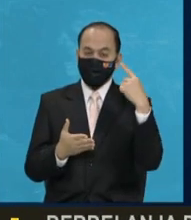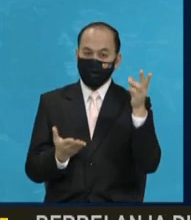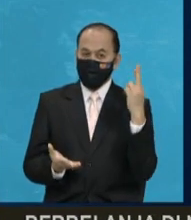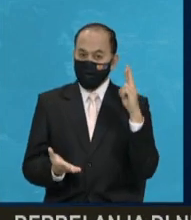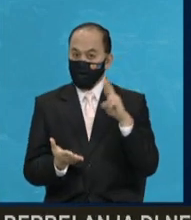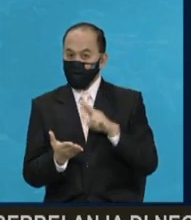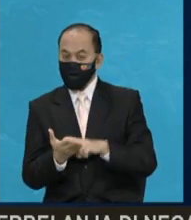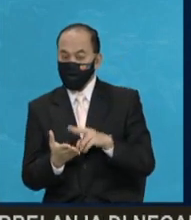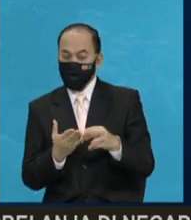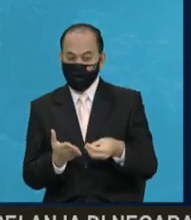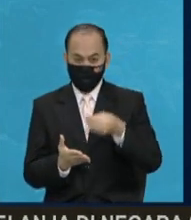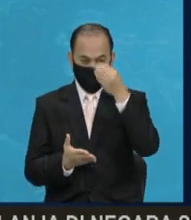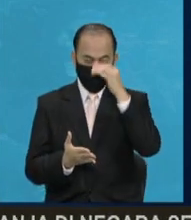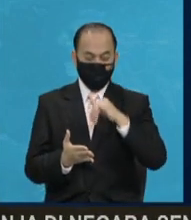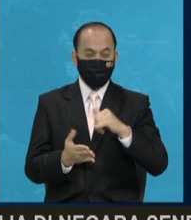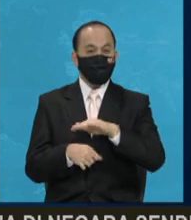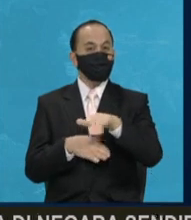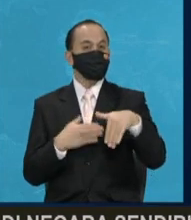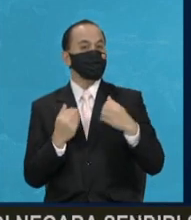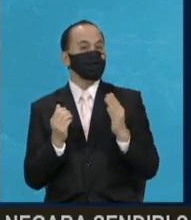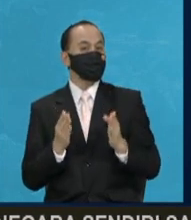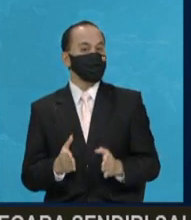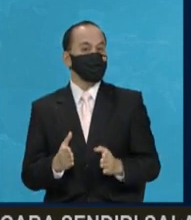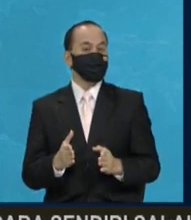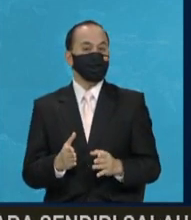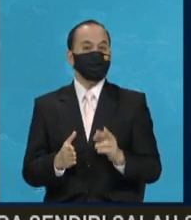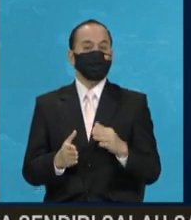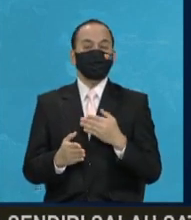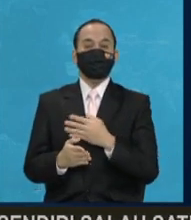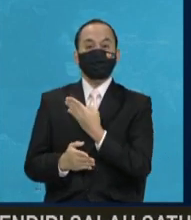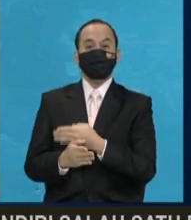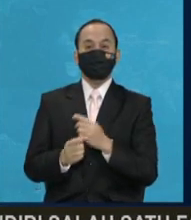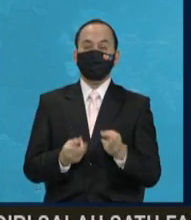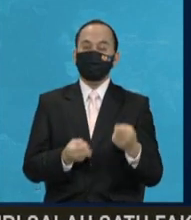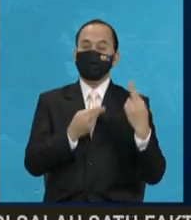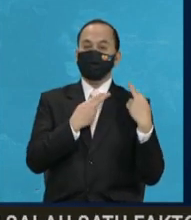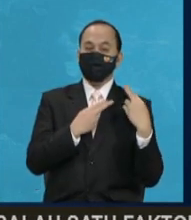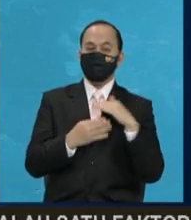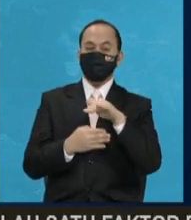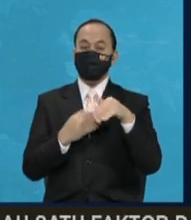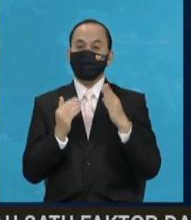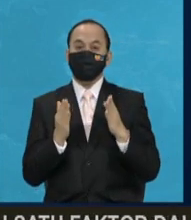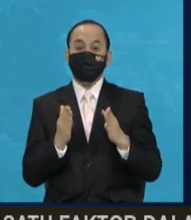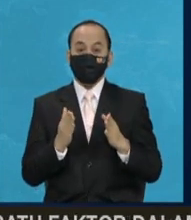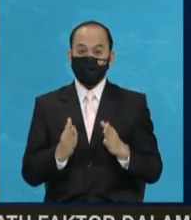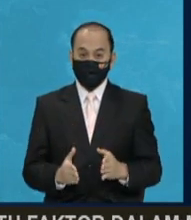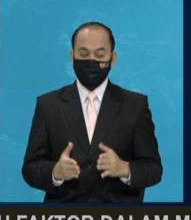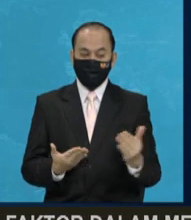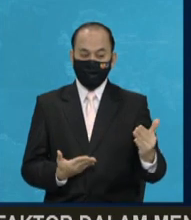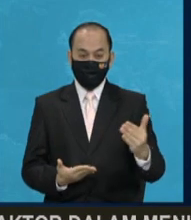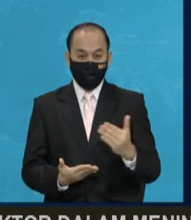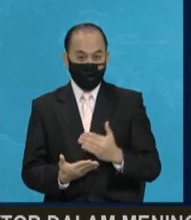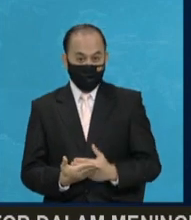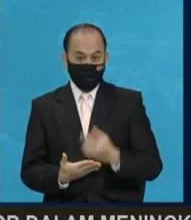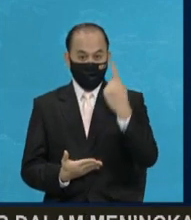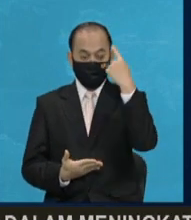m belajar sama-sama kita Inilah A ke Disana kami berharap orang banyak NH banyak apa namanya ni tampil kedepan